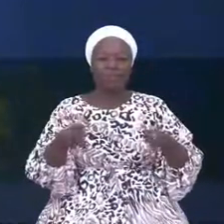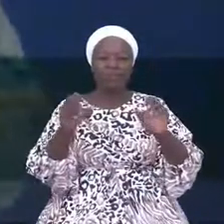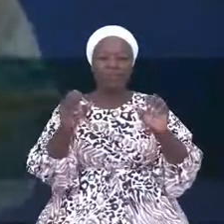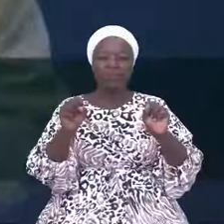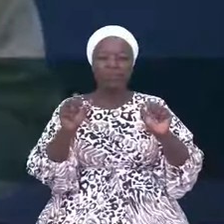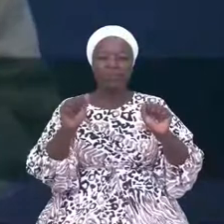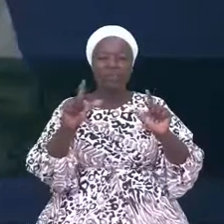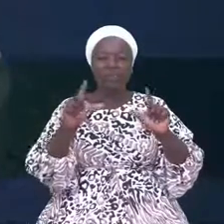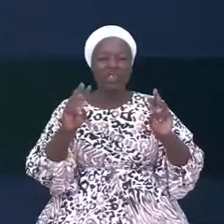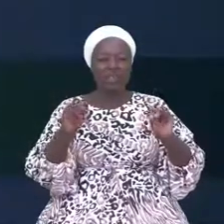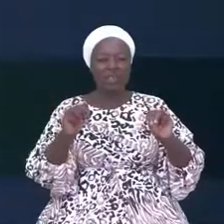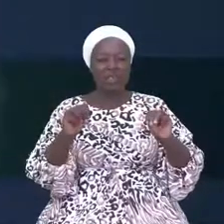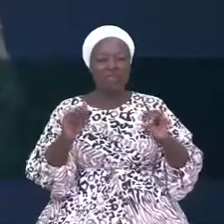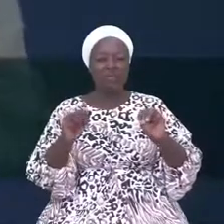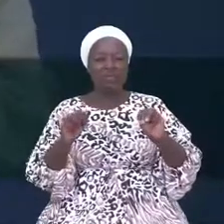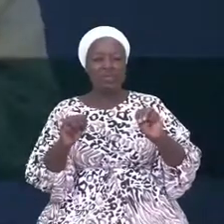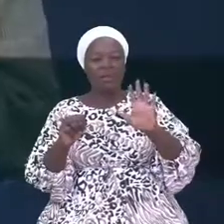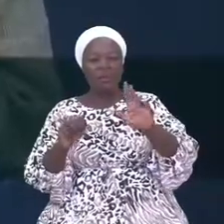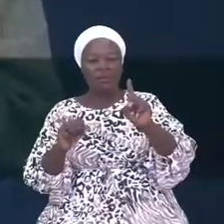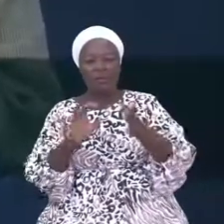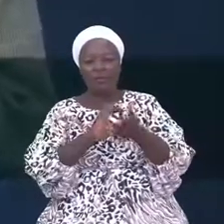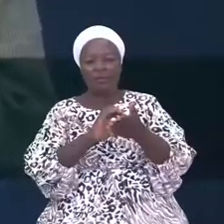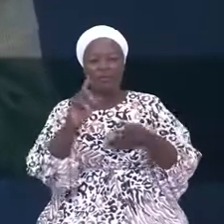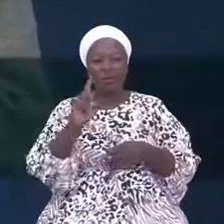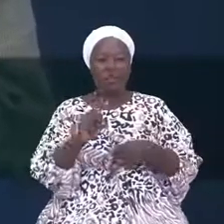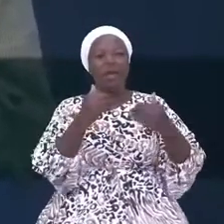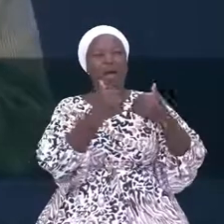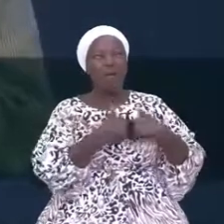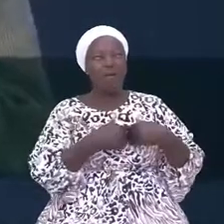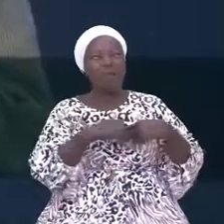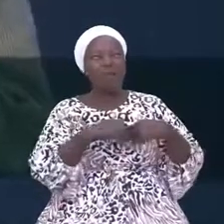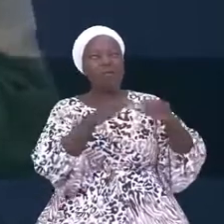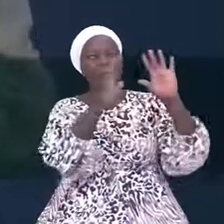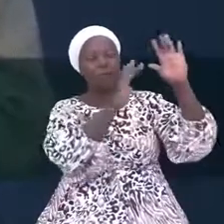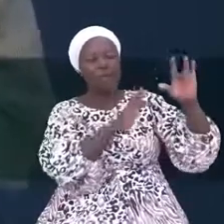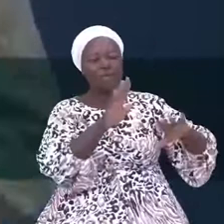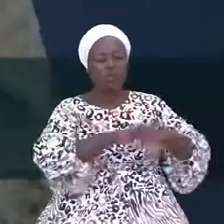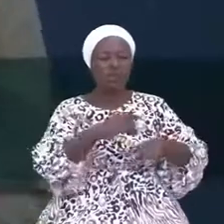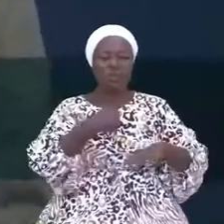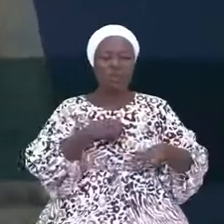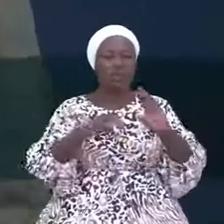Psaume 51, verset 1. Psaume 51, verset 1.